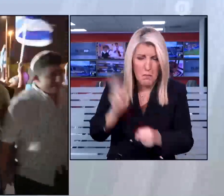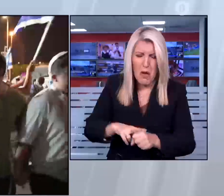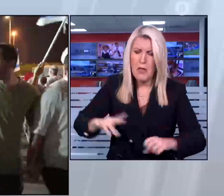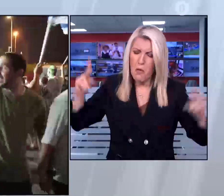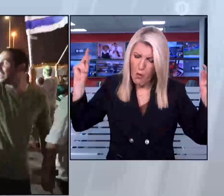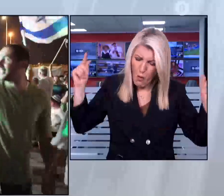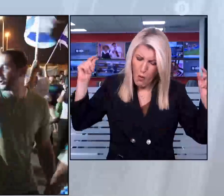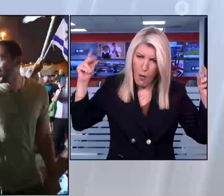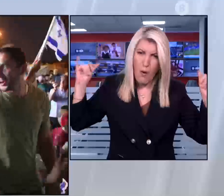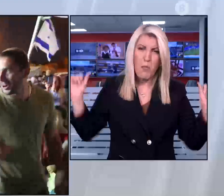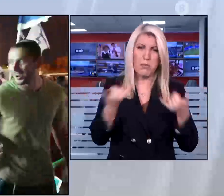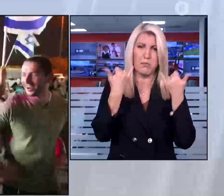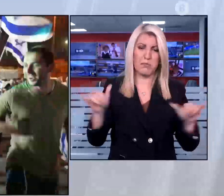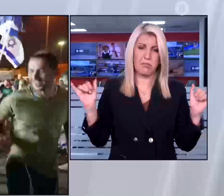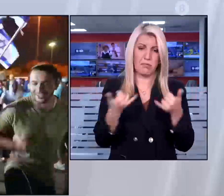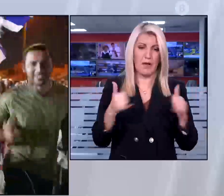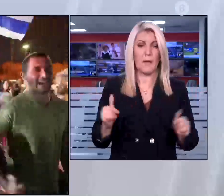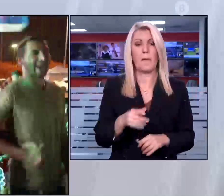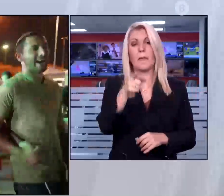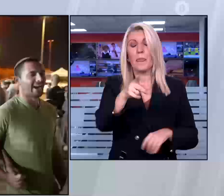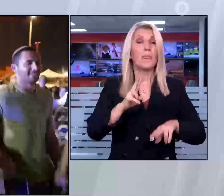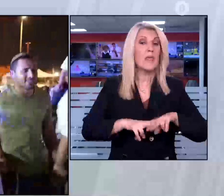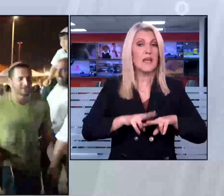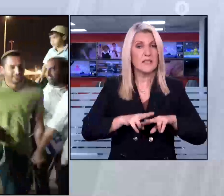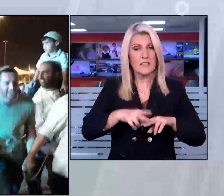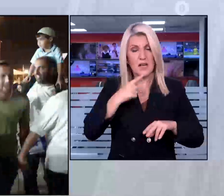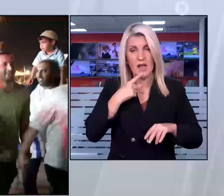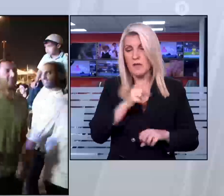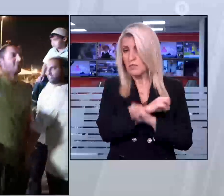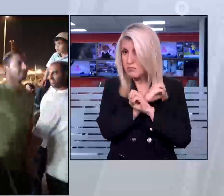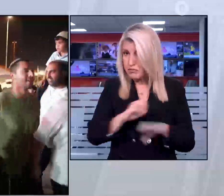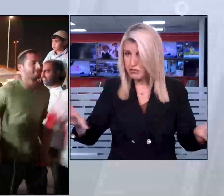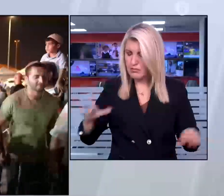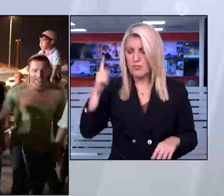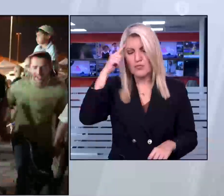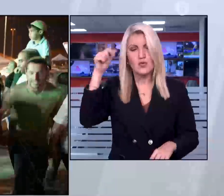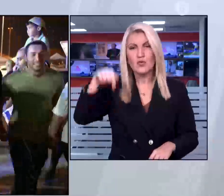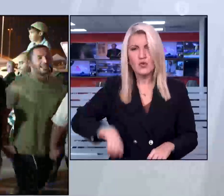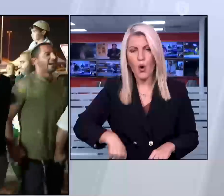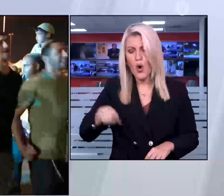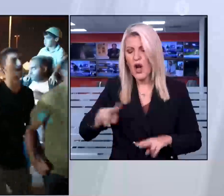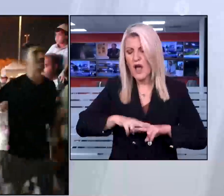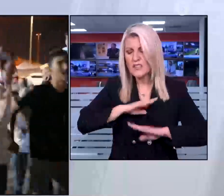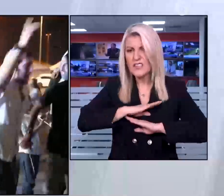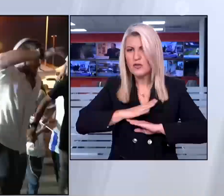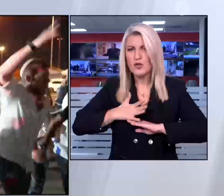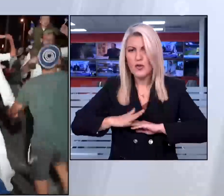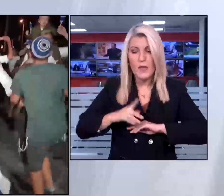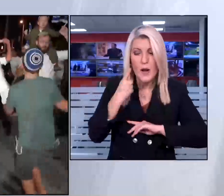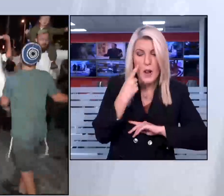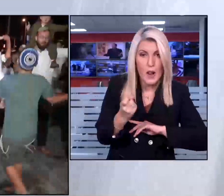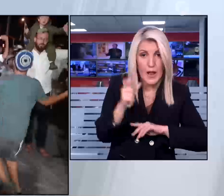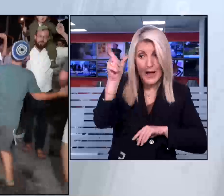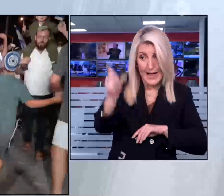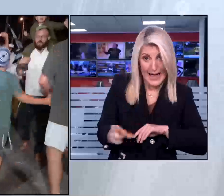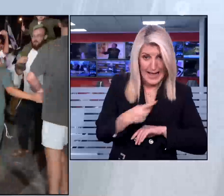Το Ισραήλ δεν σταματά εδώ. Ισραηλινά μέσα μεταδίδουν πως για τις Ισραηλινές δυνάμεις στόχος είναι τώρα να εντοπίσουν τον αδελφό και τους